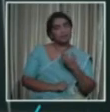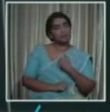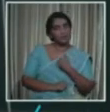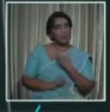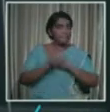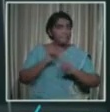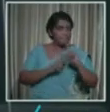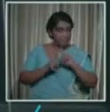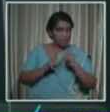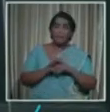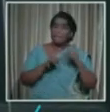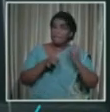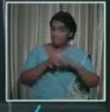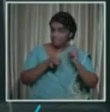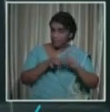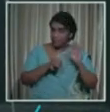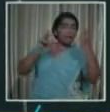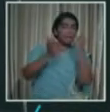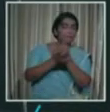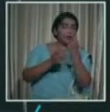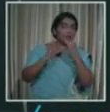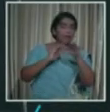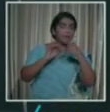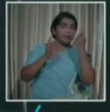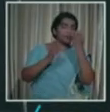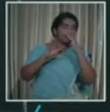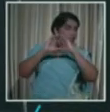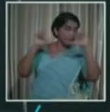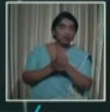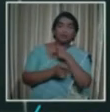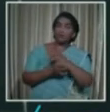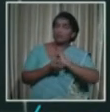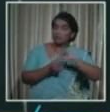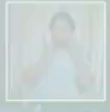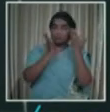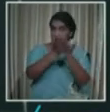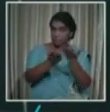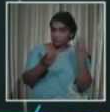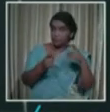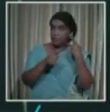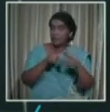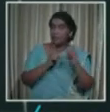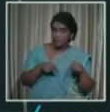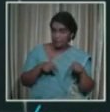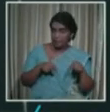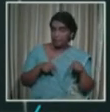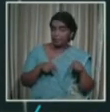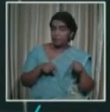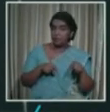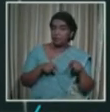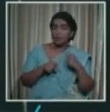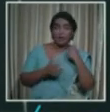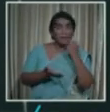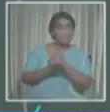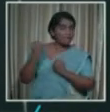ये पार्लिमेंट प्रश्नवारे मन सभागत करा ये प्राक्तन बैंकुइंग निकूट करना बैंकु पोता मैं पार्लिमेंट वाट प्राक्तन